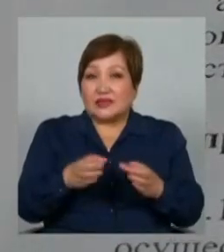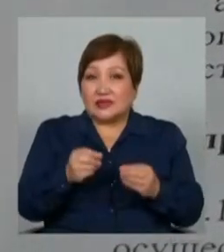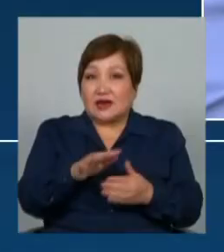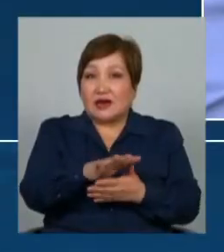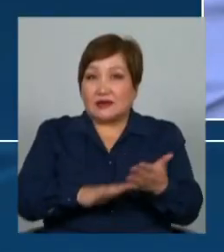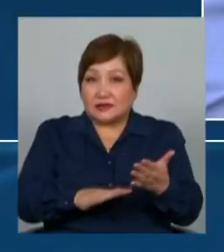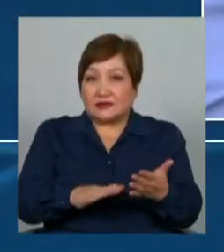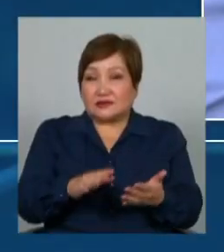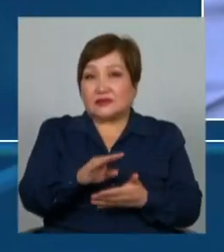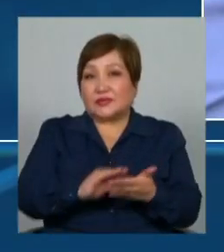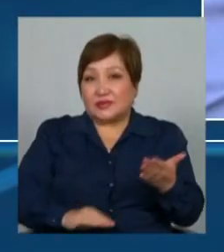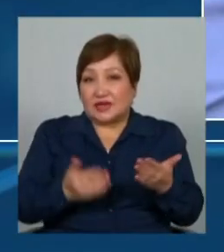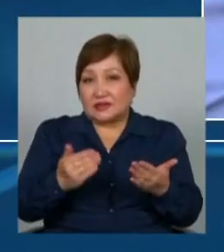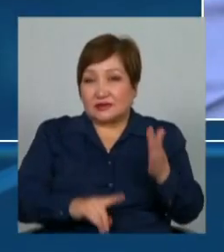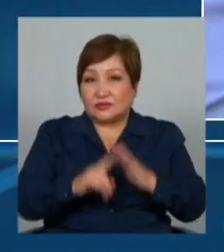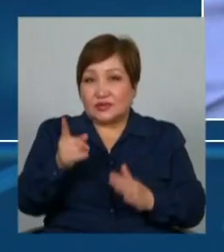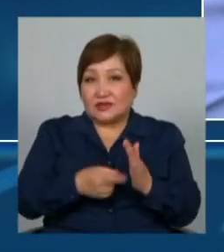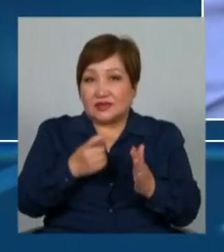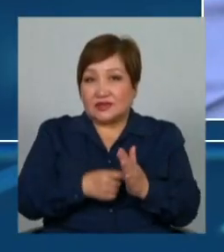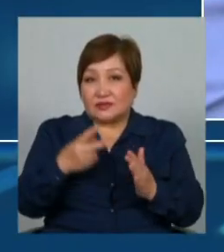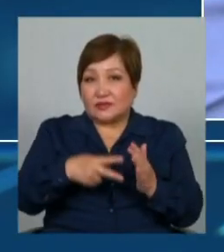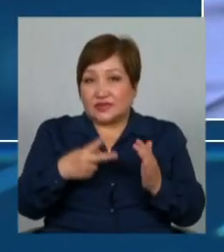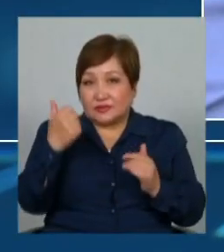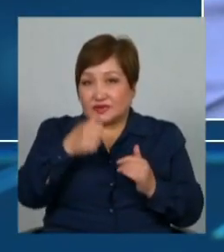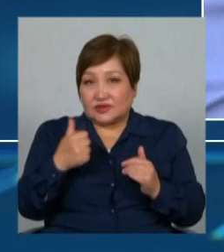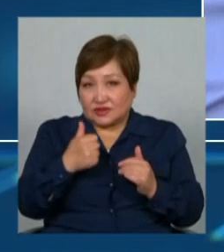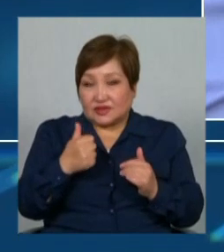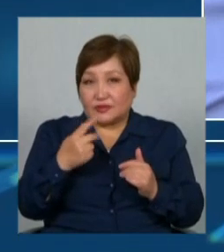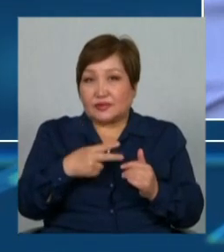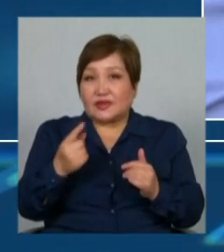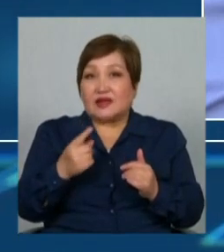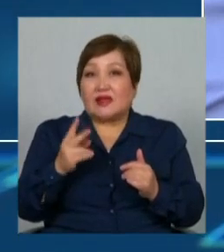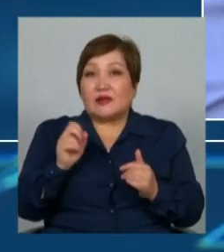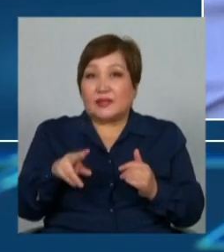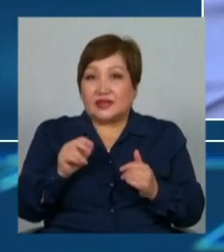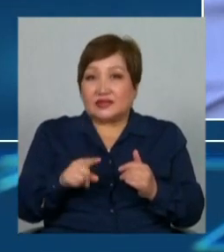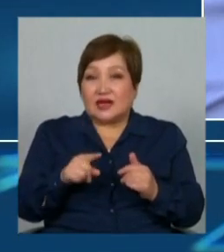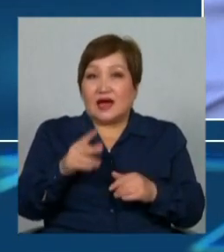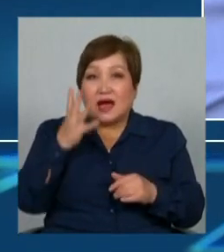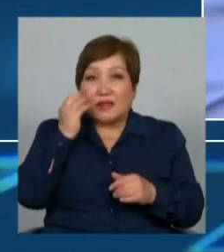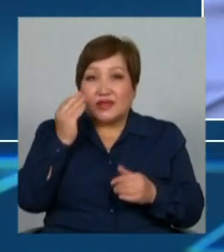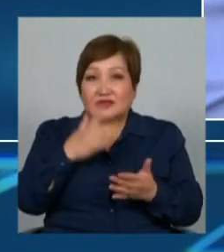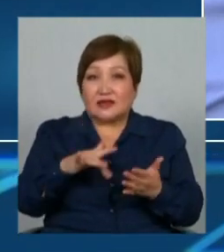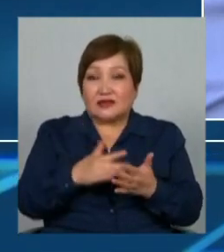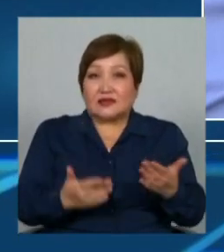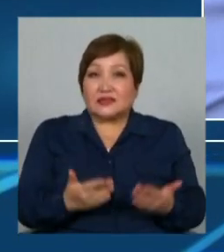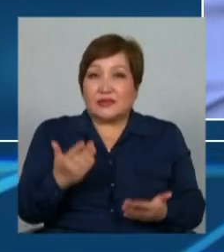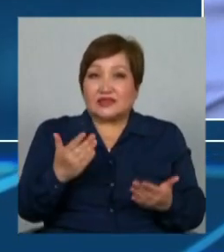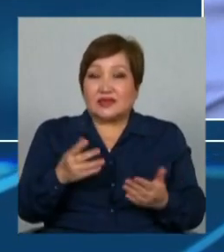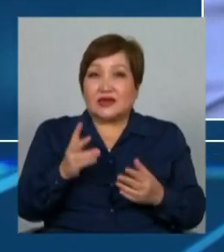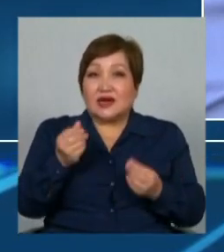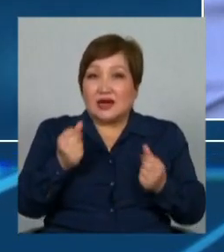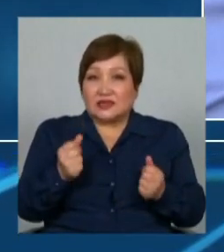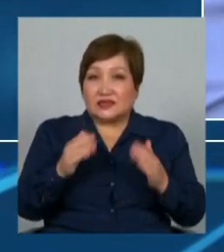кеткен. 2021 жылдың 27 сәуірінде бір топ азамат Алматы қалалық полиция департаментіне қаржылық пирамида құру